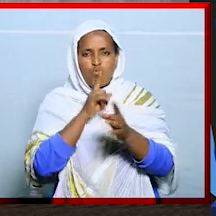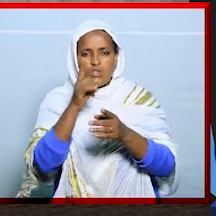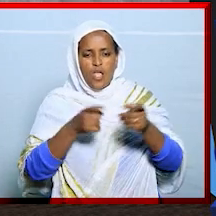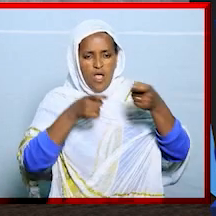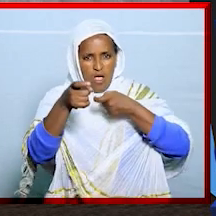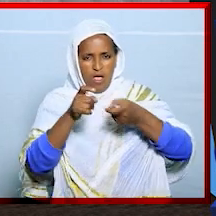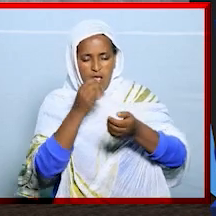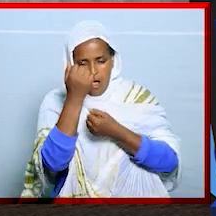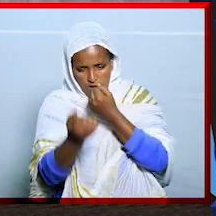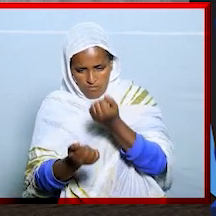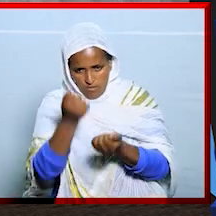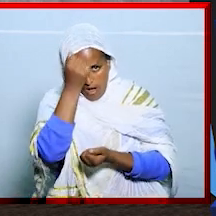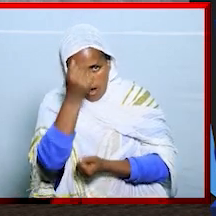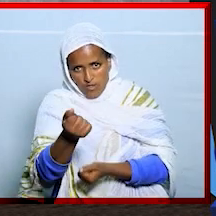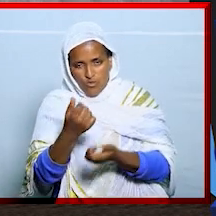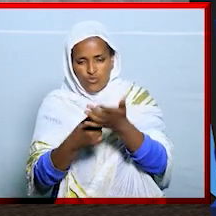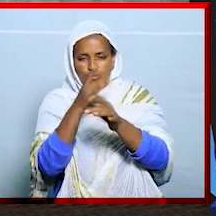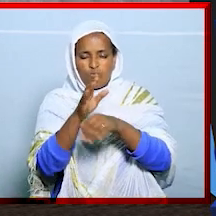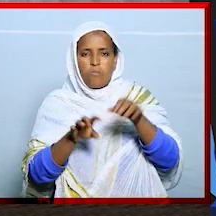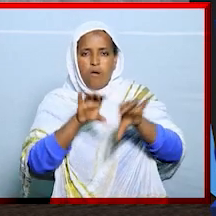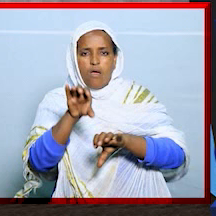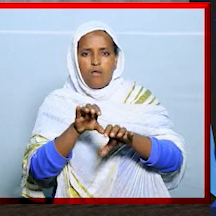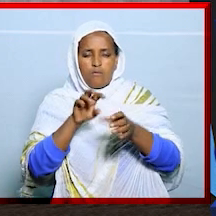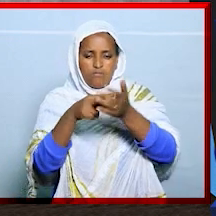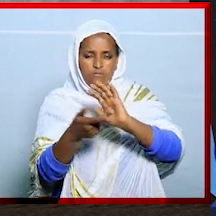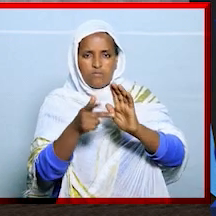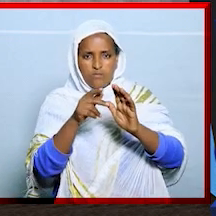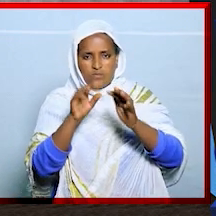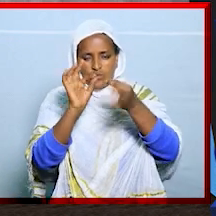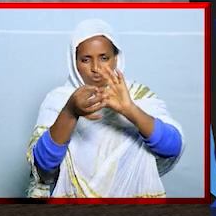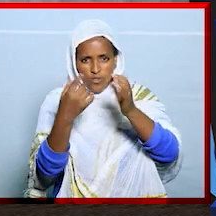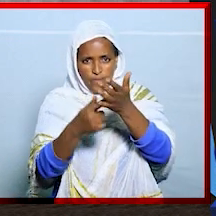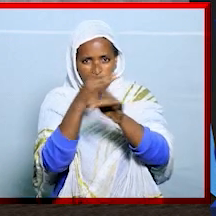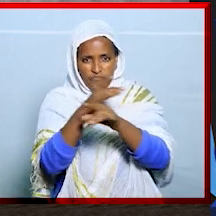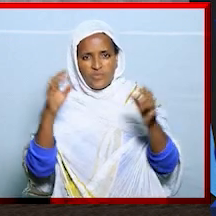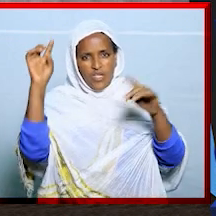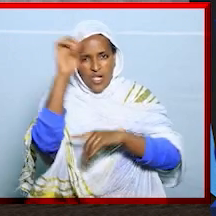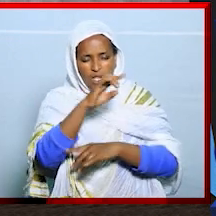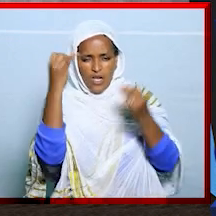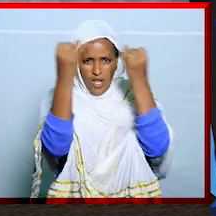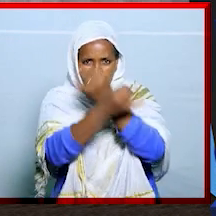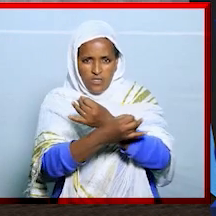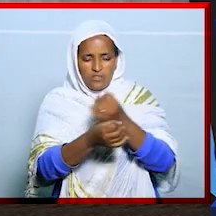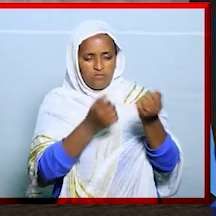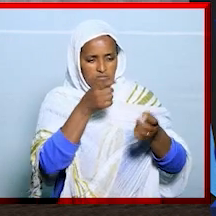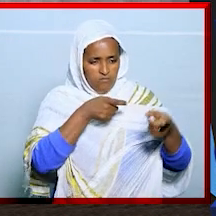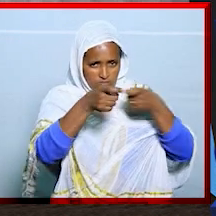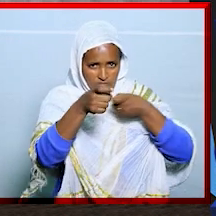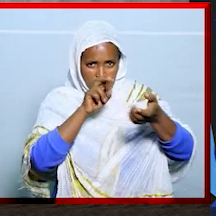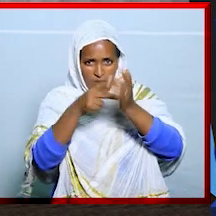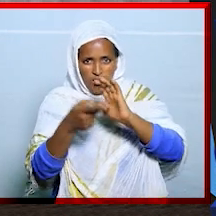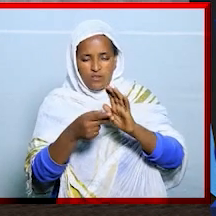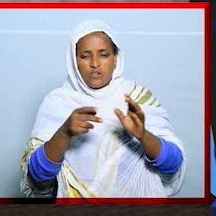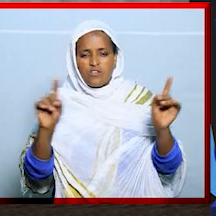እውነተኛ ገዥነት ማለት ማገልገል ስለሆነ ሚኒስትር፣ ሰርቫንት፣ አገልጋይነት ስለሆነ ስለዚህ ፀሐይ፣ ጨረቃ በቀን በሌሊት ይግዙ ማለት